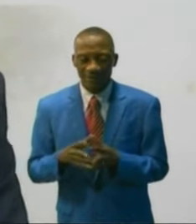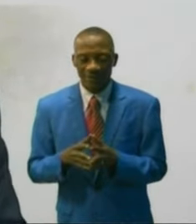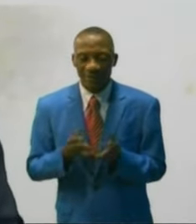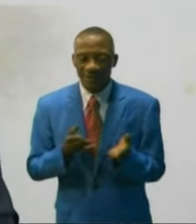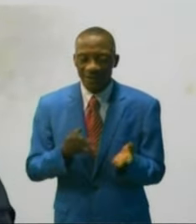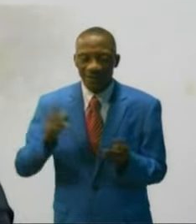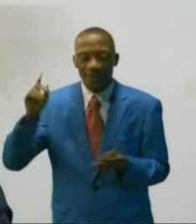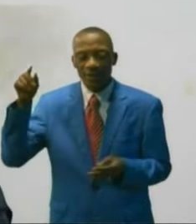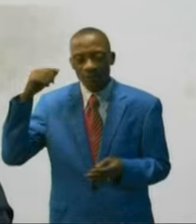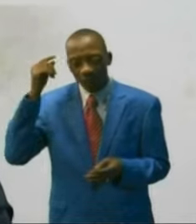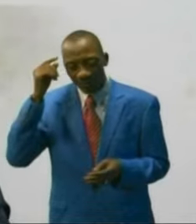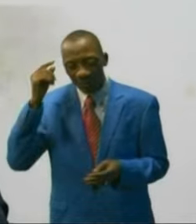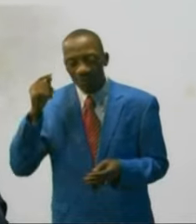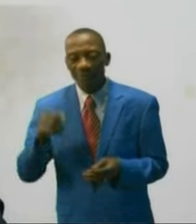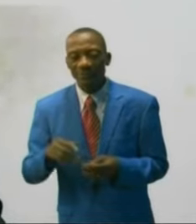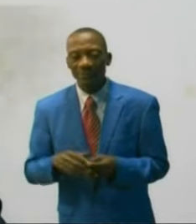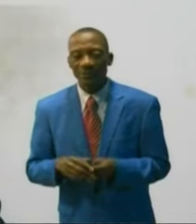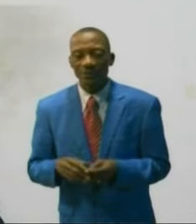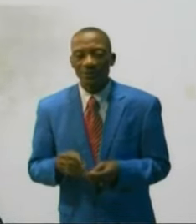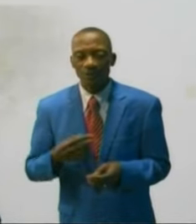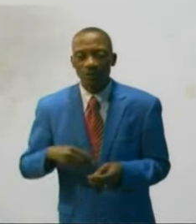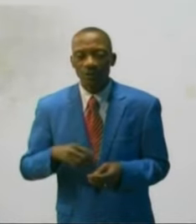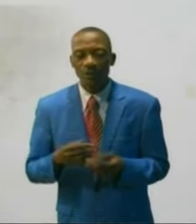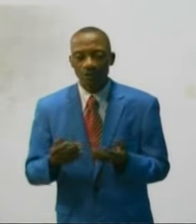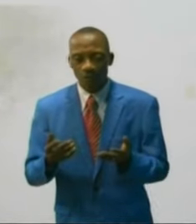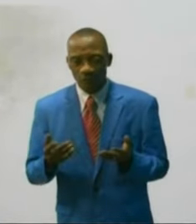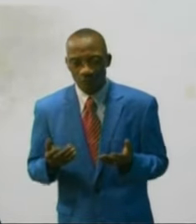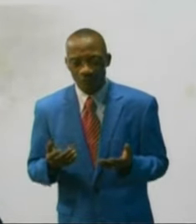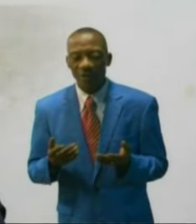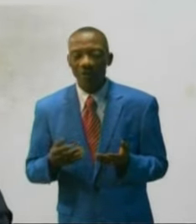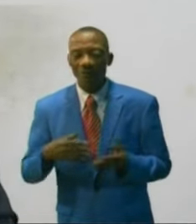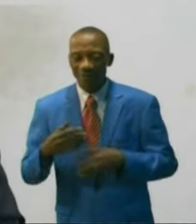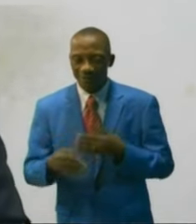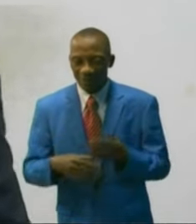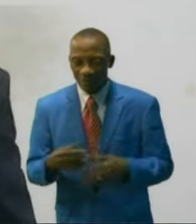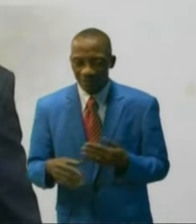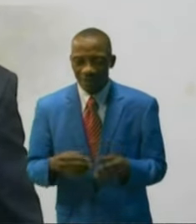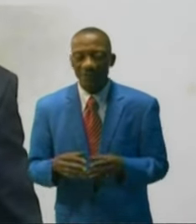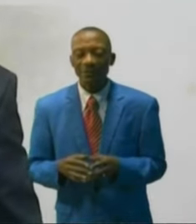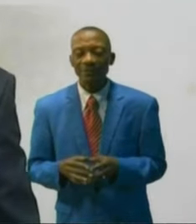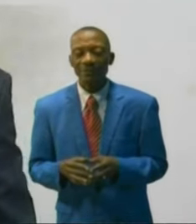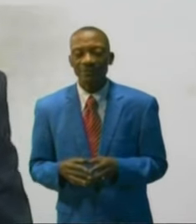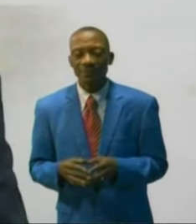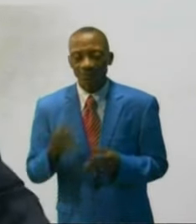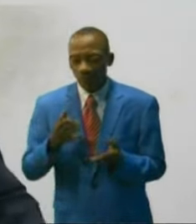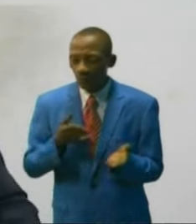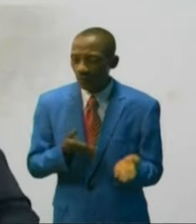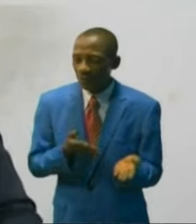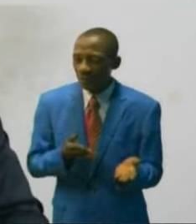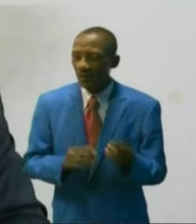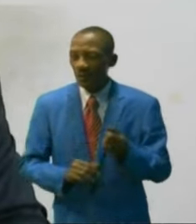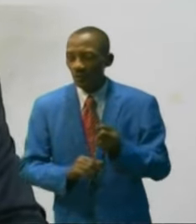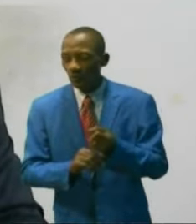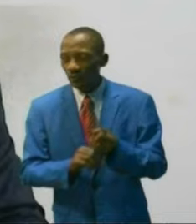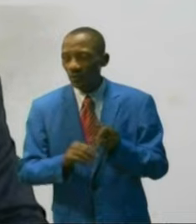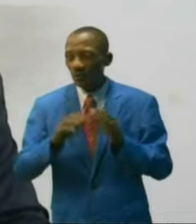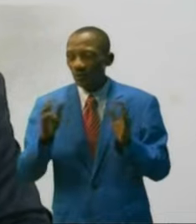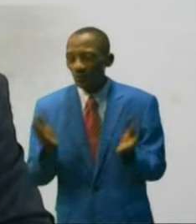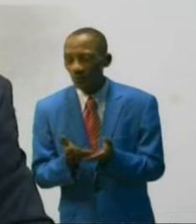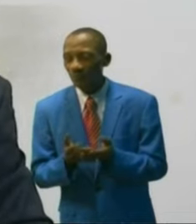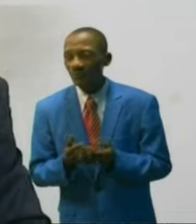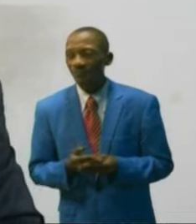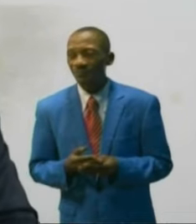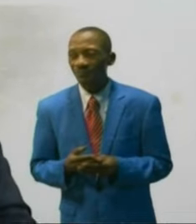efforts pour répondre aux attentes de leurs administrés, notamment dans les domaines de finances publiques. Je vous demande tous